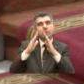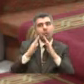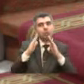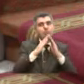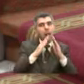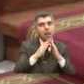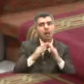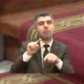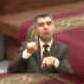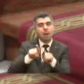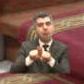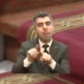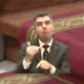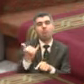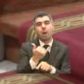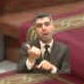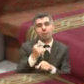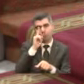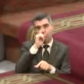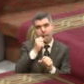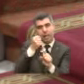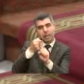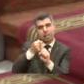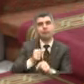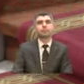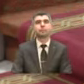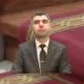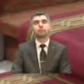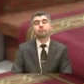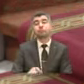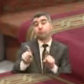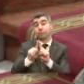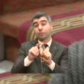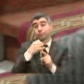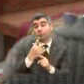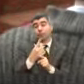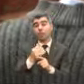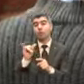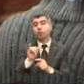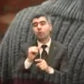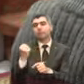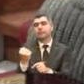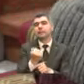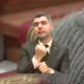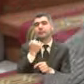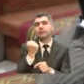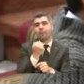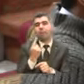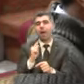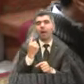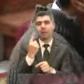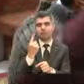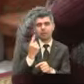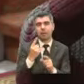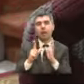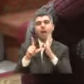من الامور التي سنقوم بها. عندنا واحد الامر اللي كان وقع فيه شويه ديال التاخير الان حنا تنشتغلوا عليه، هو المرسوم